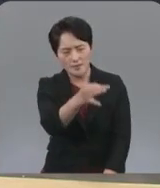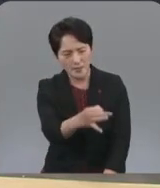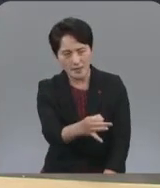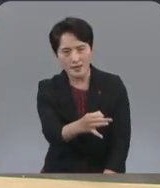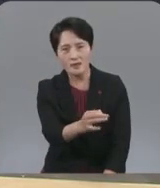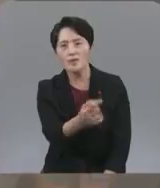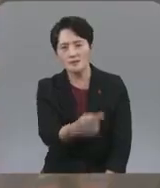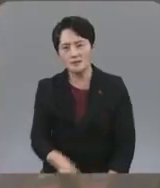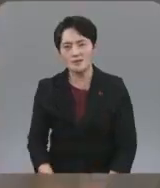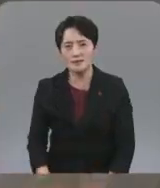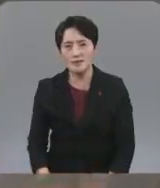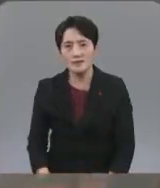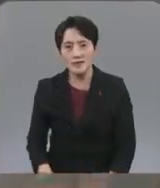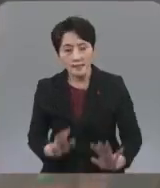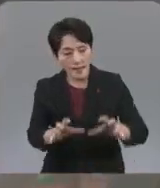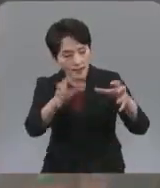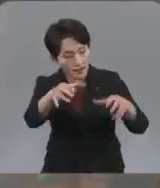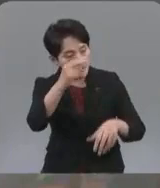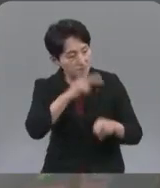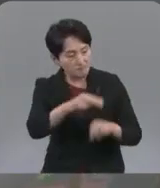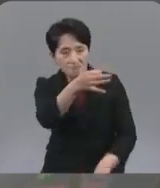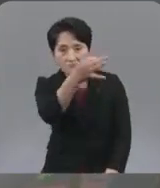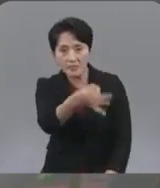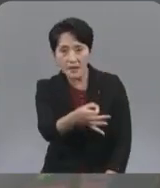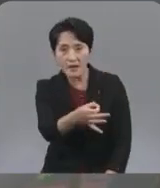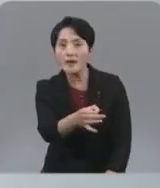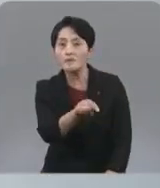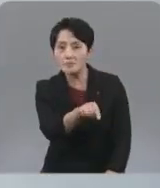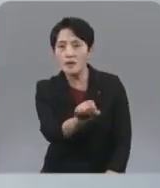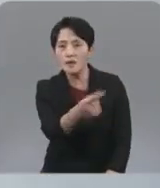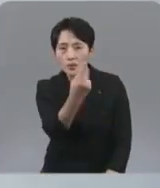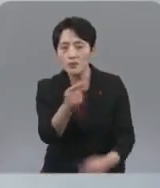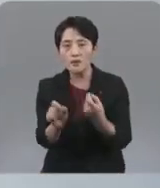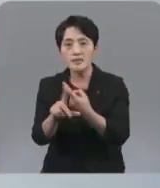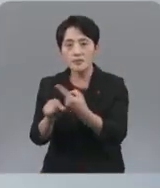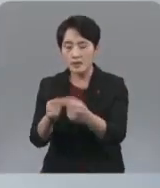prix à la consommation du pays s'est établi le mois dernier à